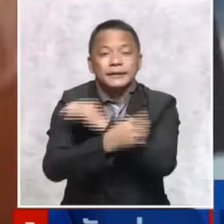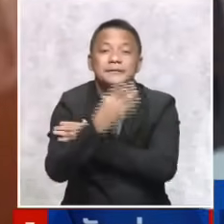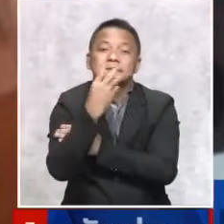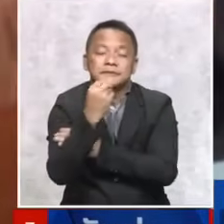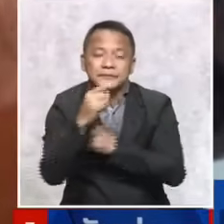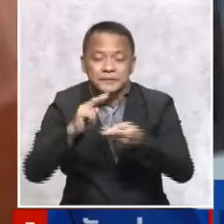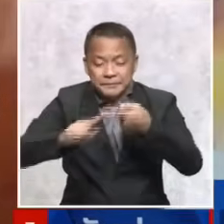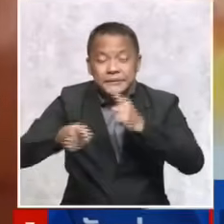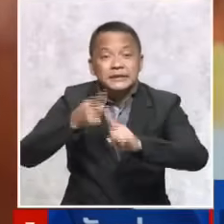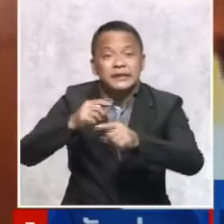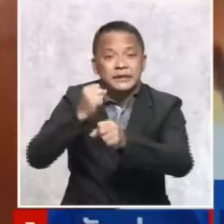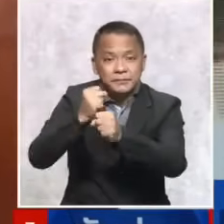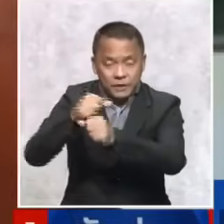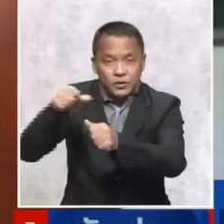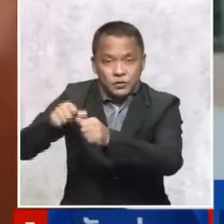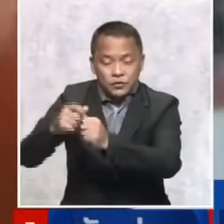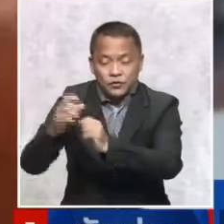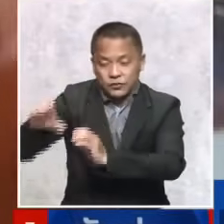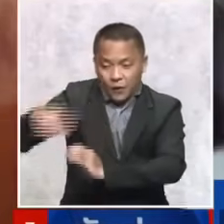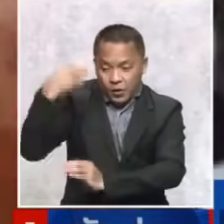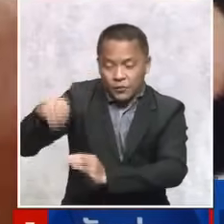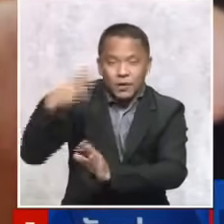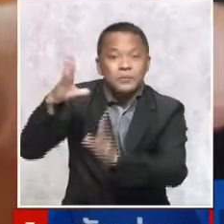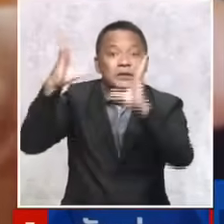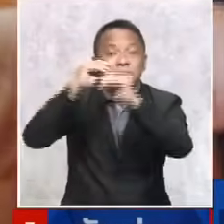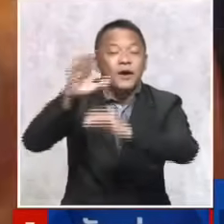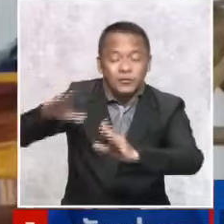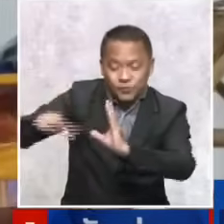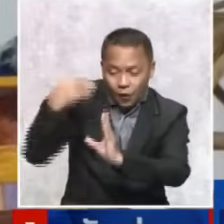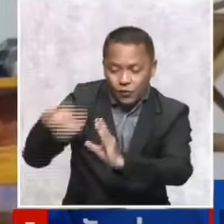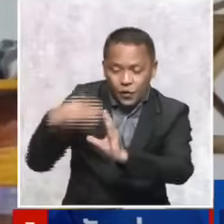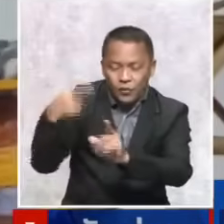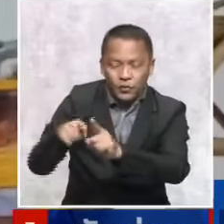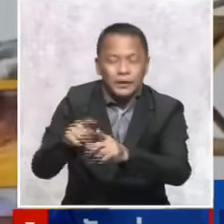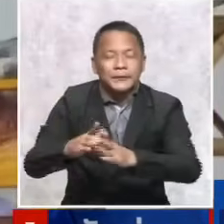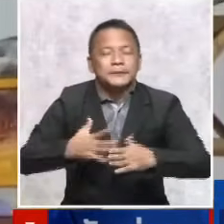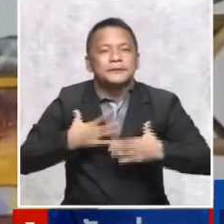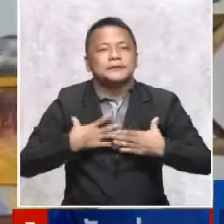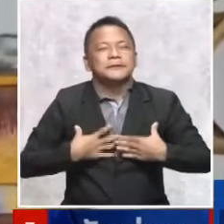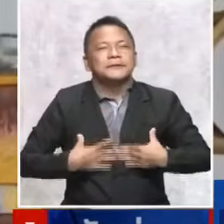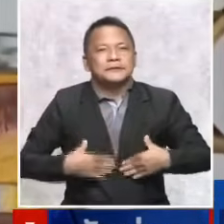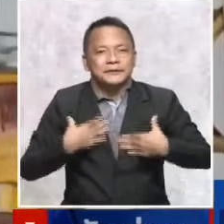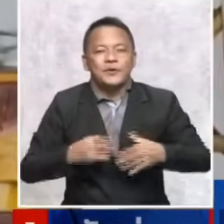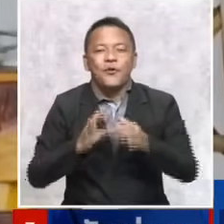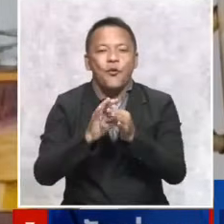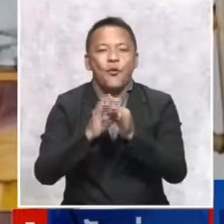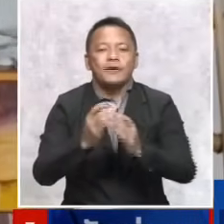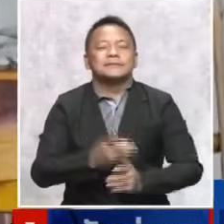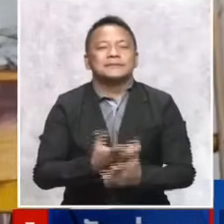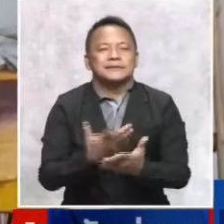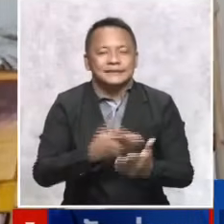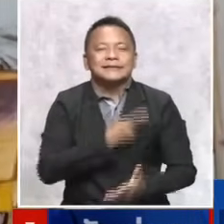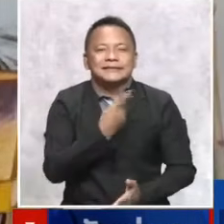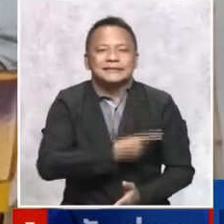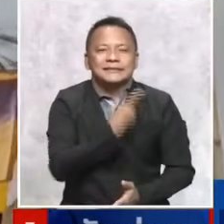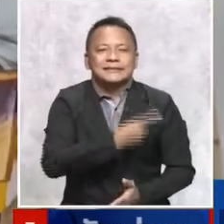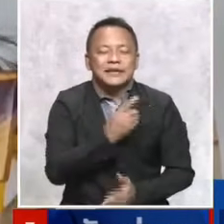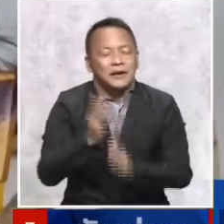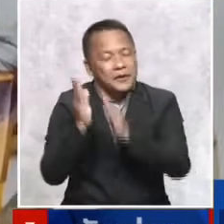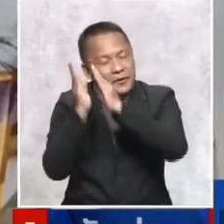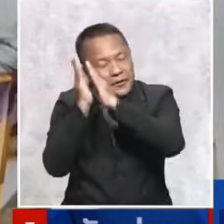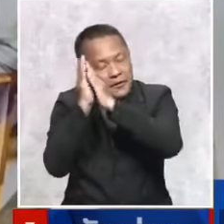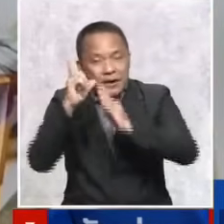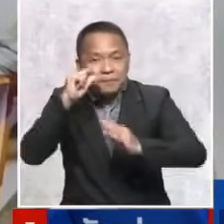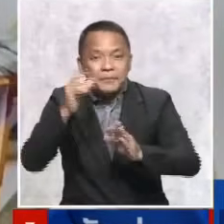เพื่อนของลูกที่ทำงานอยู่ที่นั่นเนี่ยส่งมาให้ดูตั้งแต่เมื่อคืนแล้วนะคะก็เลยคลายความกังวลดีใจค่ะคือนอน